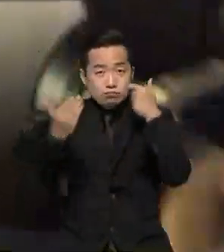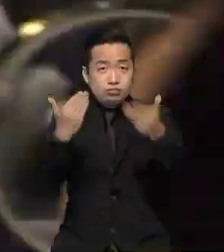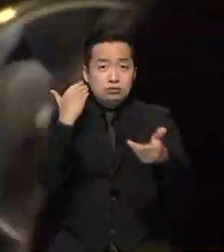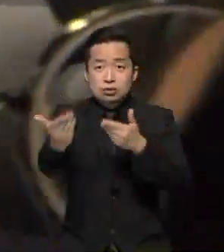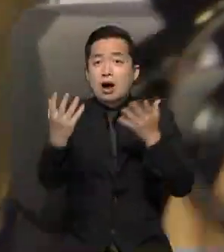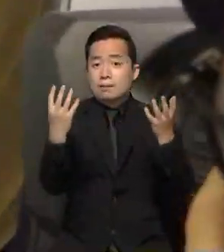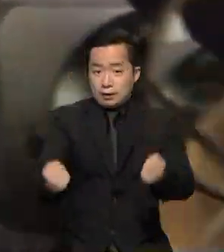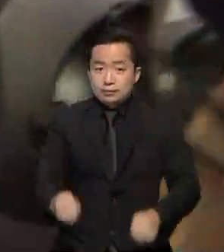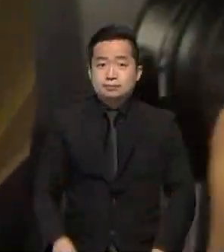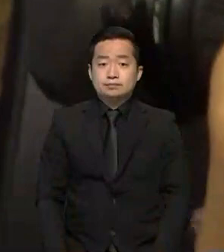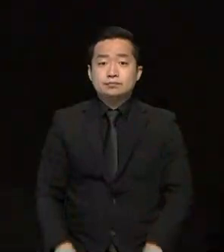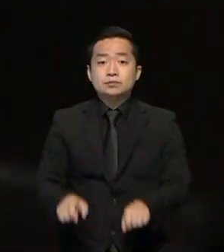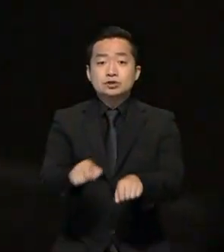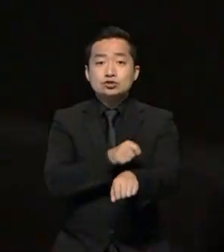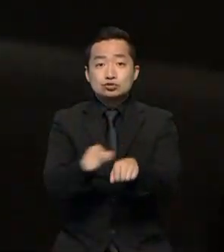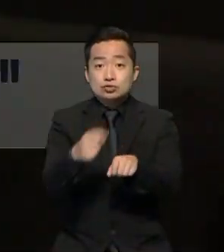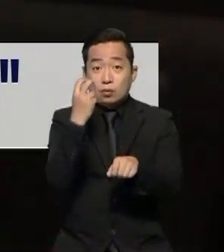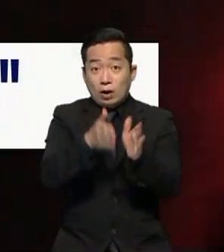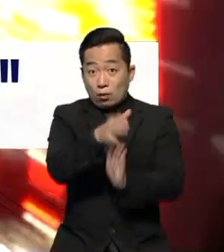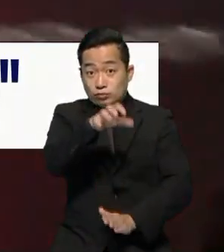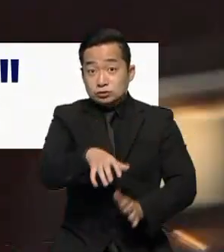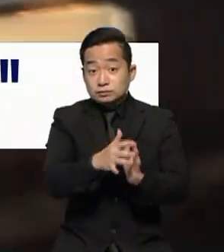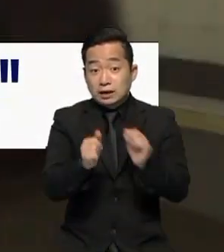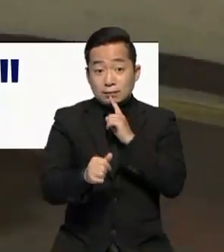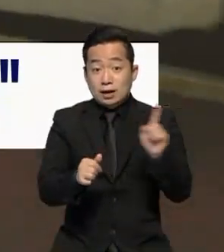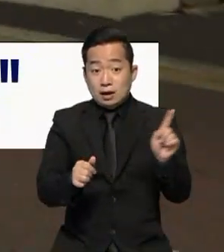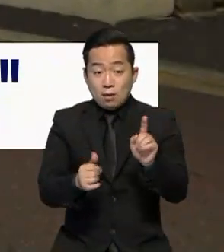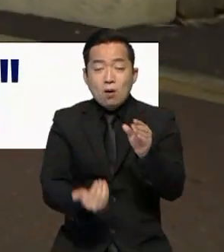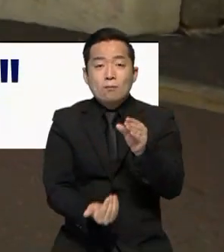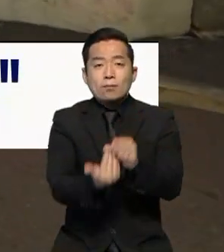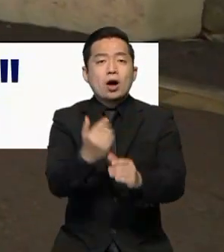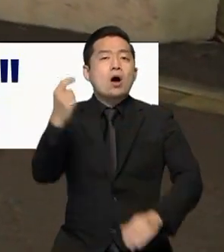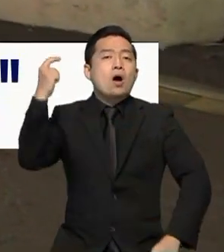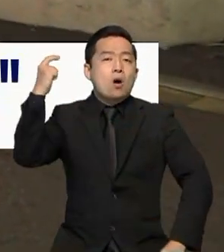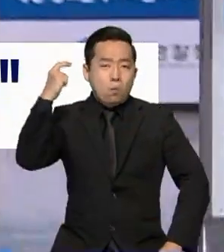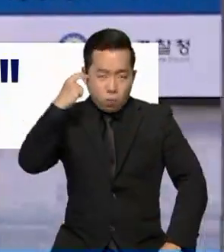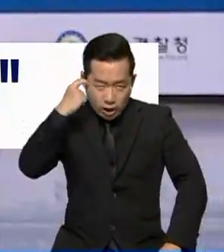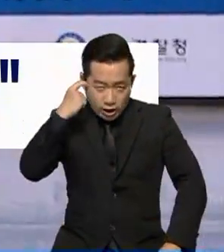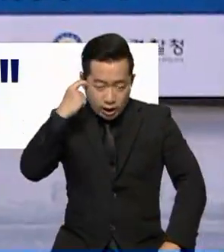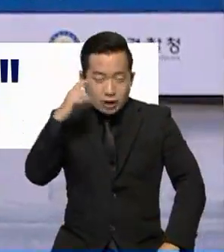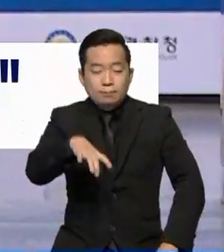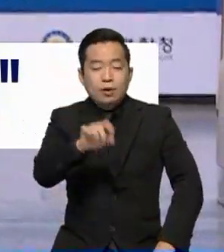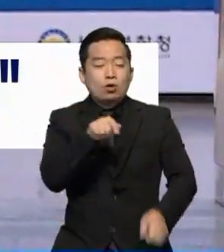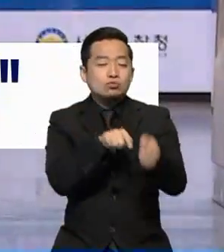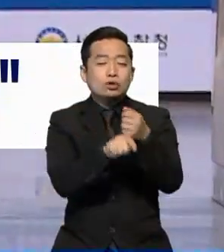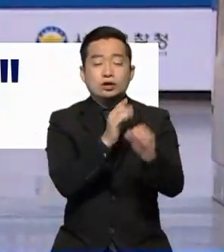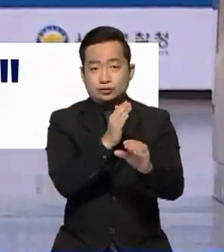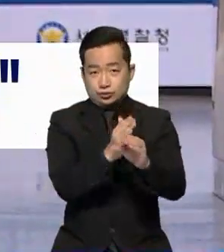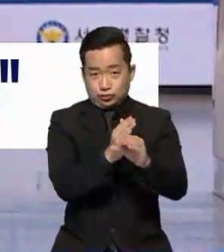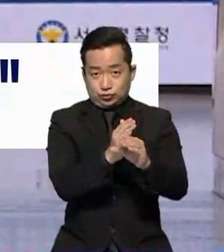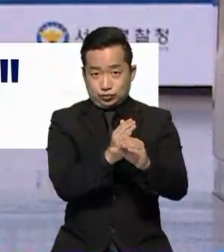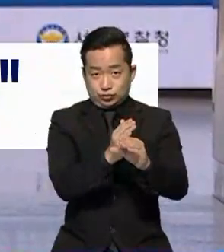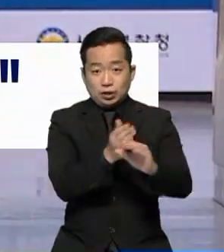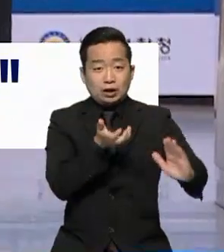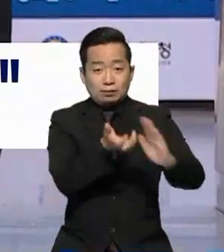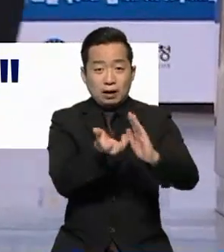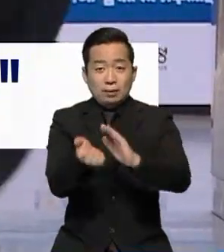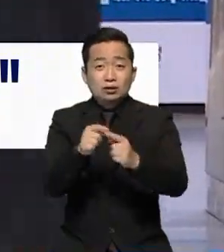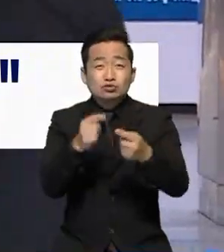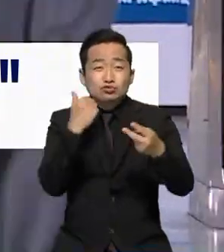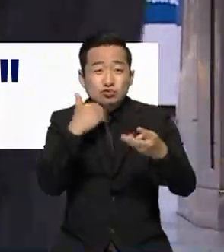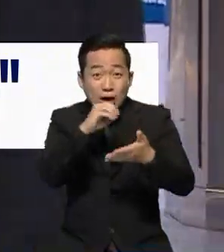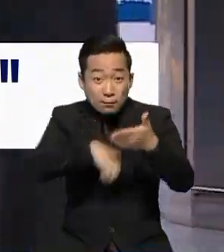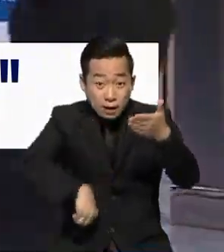쏟아졌습니다. 특수본 관계자는 이에 대해 참사가 왜 벌어졌느냐에 대한 수사를 먼저 진행 중이라 압수수색 대상에서